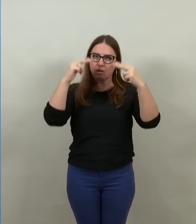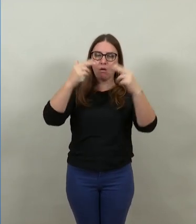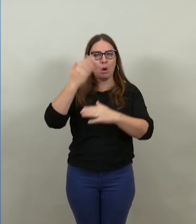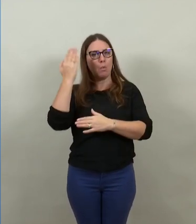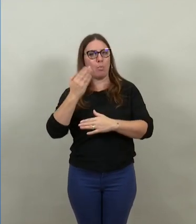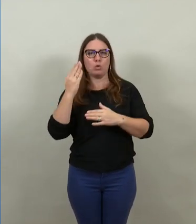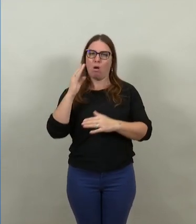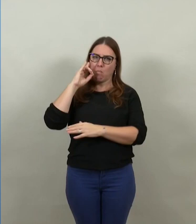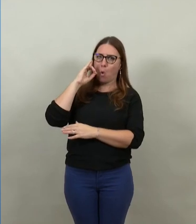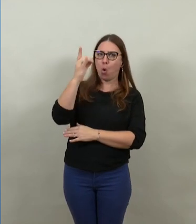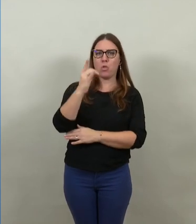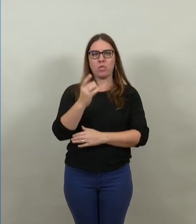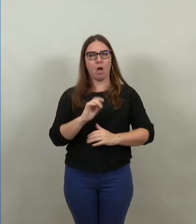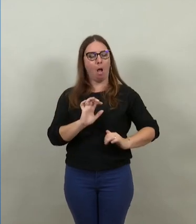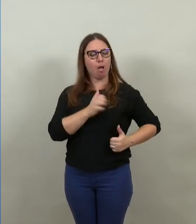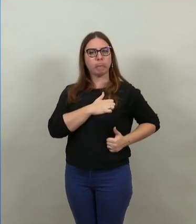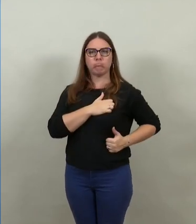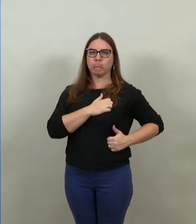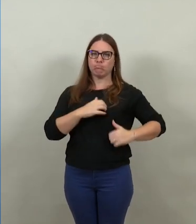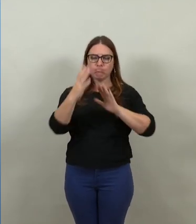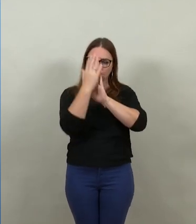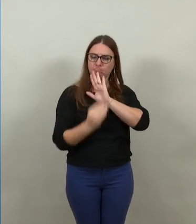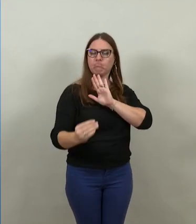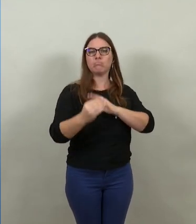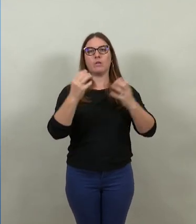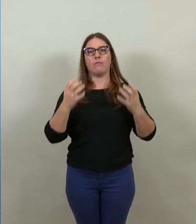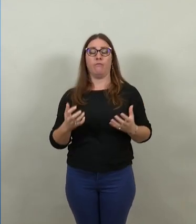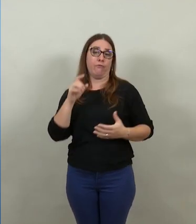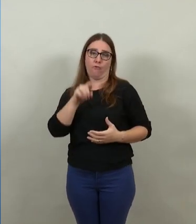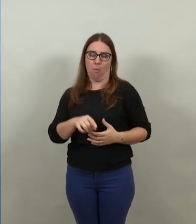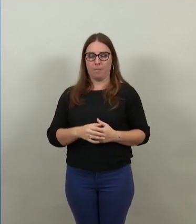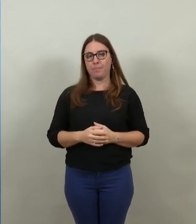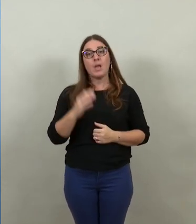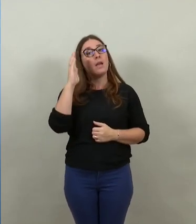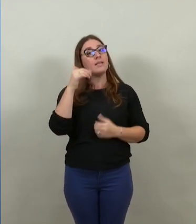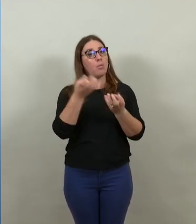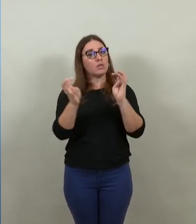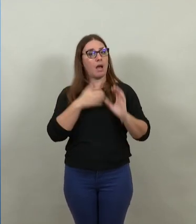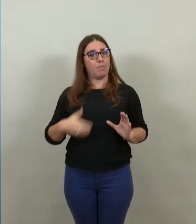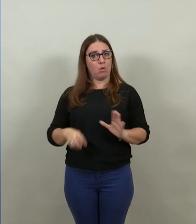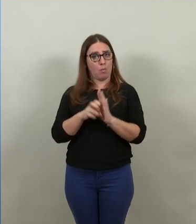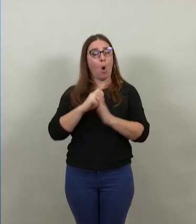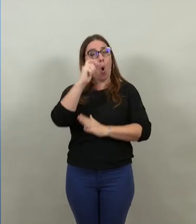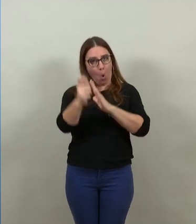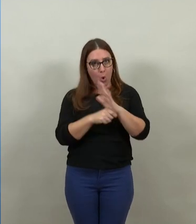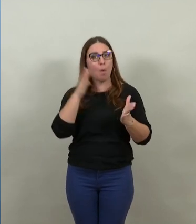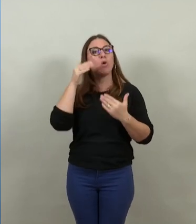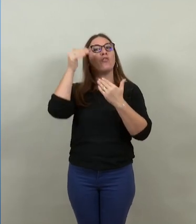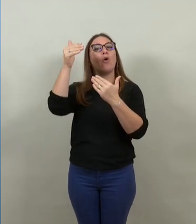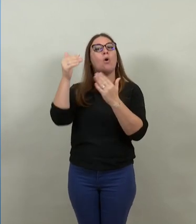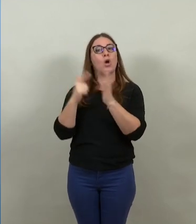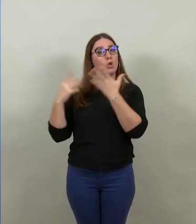de probité et plus d'exemplarité c'est la raison pour laquelle nous souhaitons que le conseil municipal de Grenoble réitère ce vux en